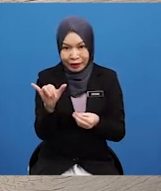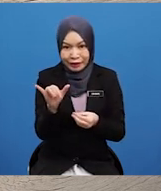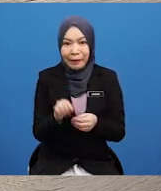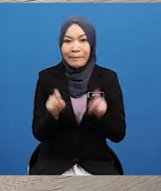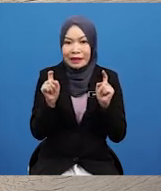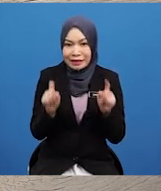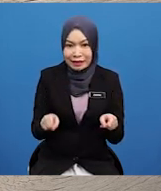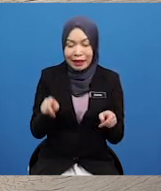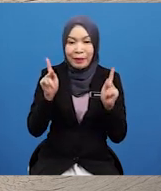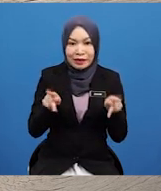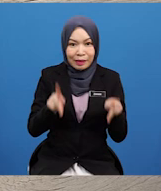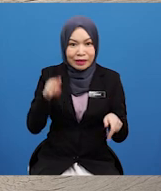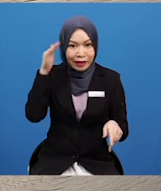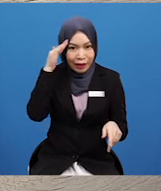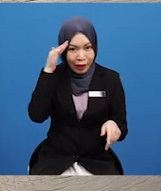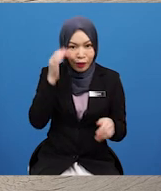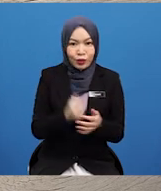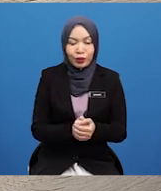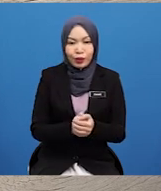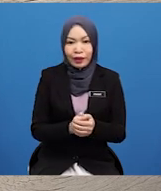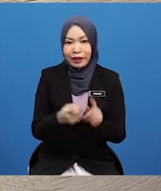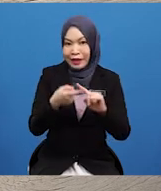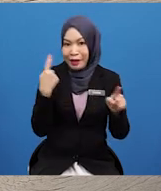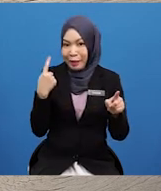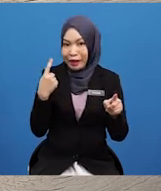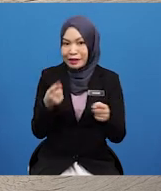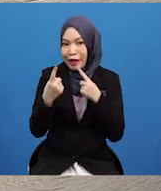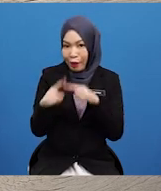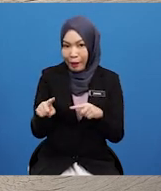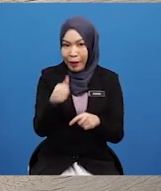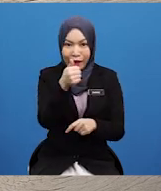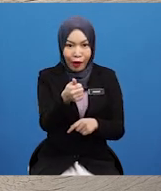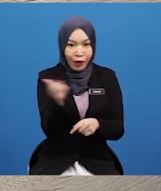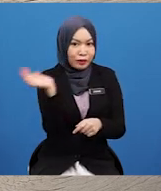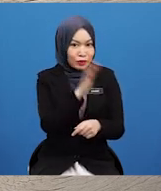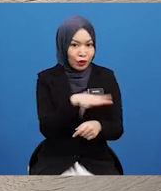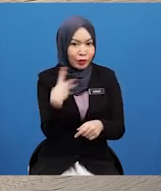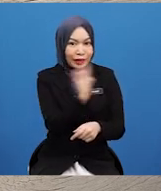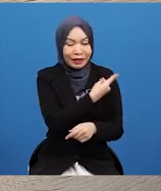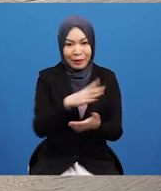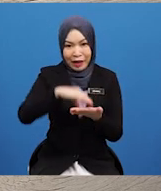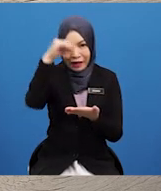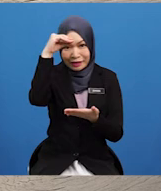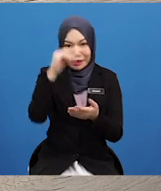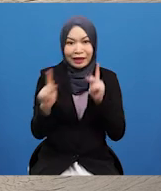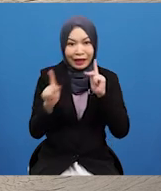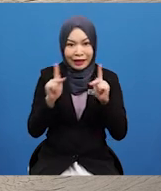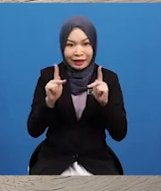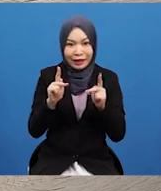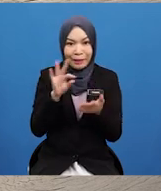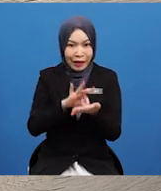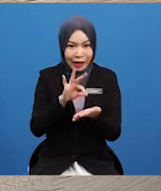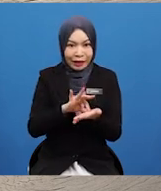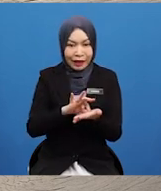bilangannya. Berdasarkan jawapan pelajar, jom kita belajar tentang kata bilangan. Sebagai